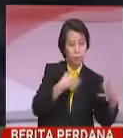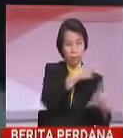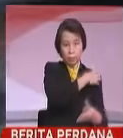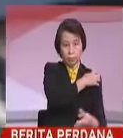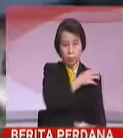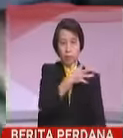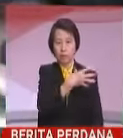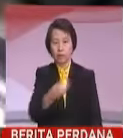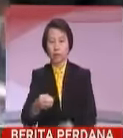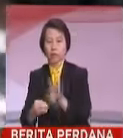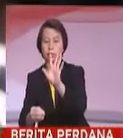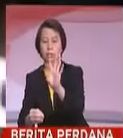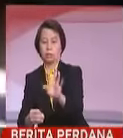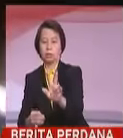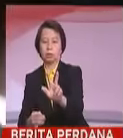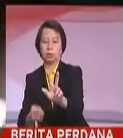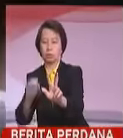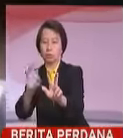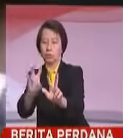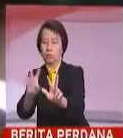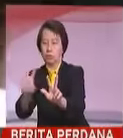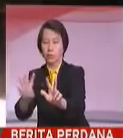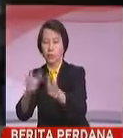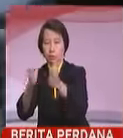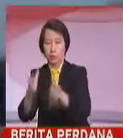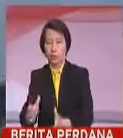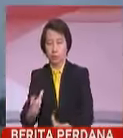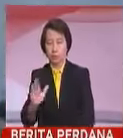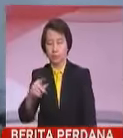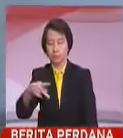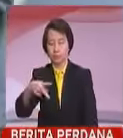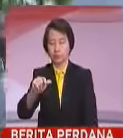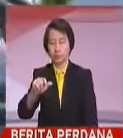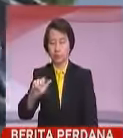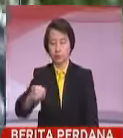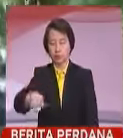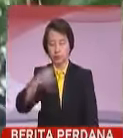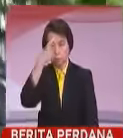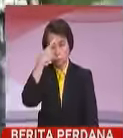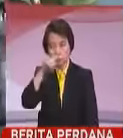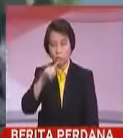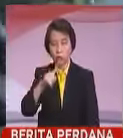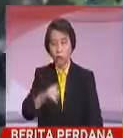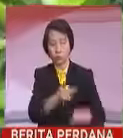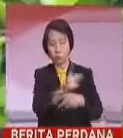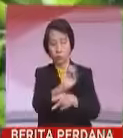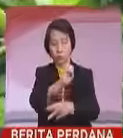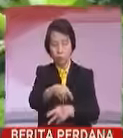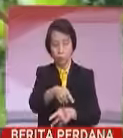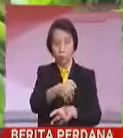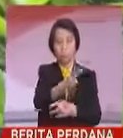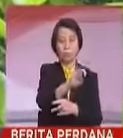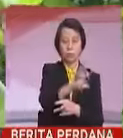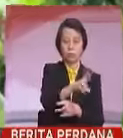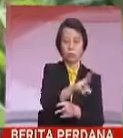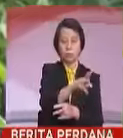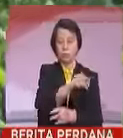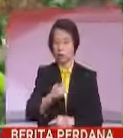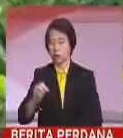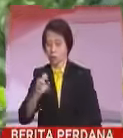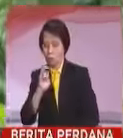dan 374 anggota PGA terlibat bagi ops wawasan, manakala bagi ops merpati ATM